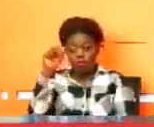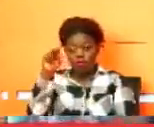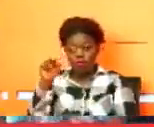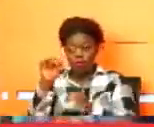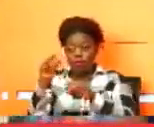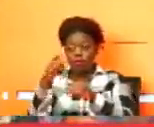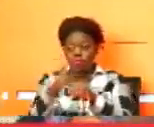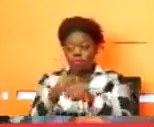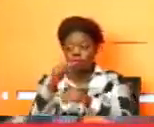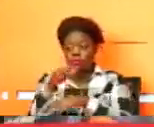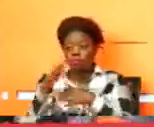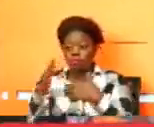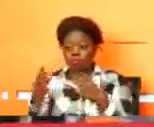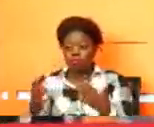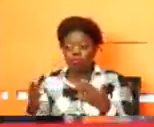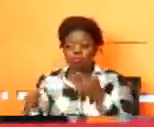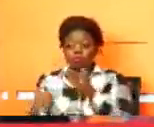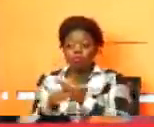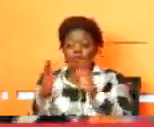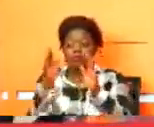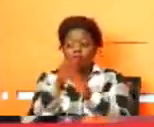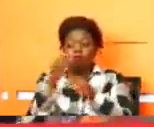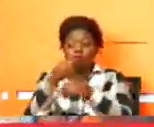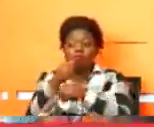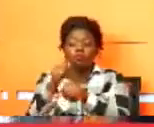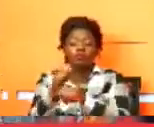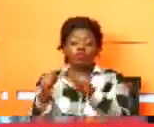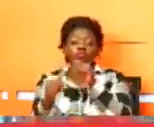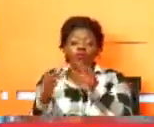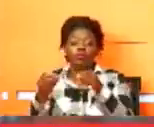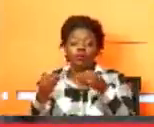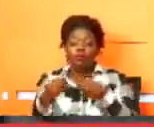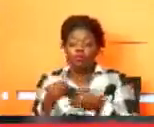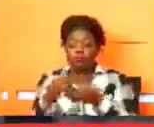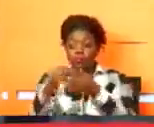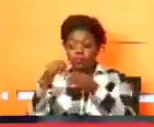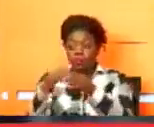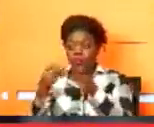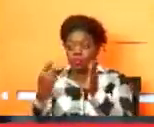ebbanga eriwerako nga abafera nga yeerimbika mbitongole ebyebawa obuyambi mu Uganda.